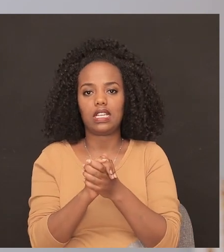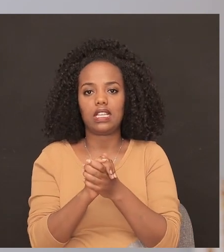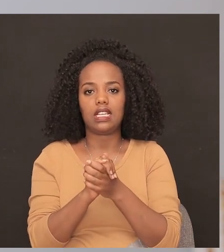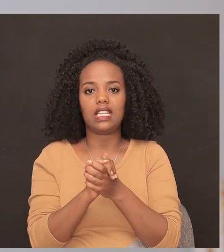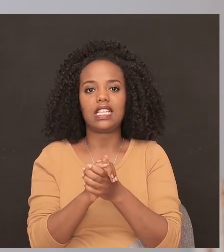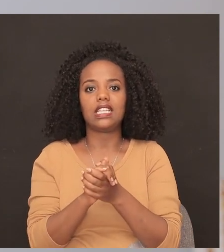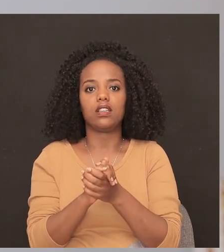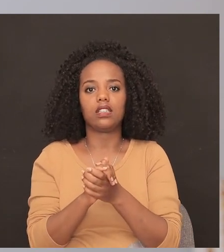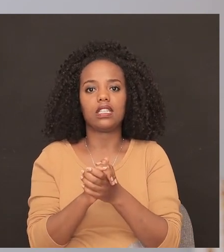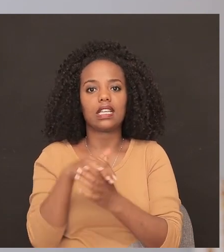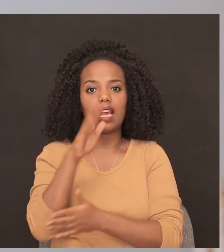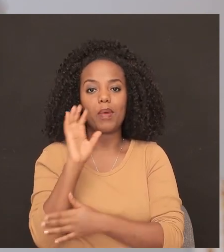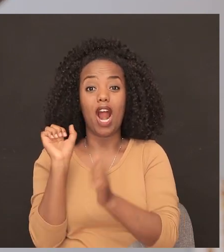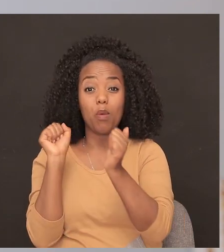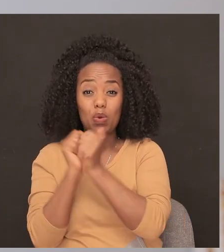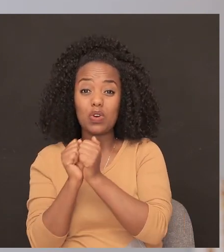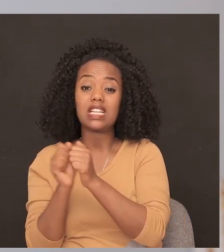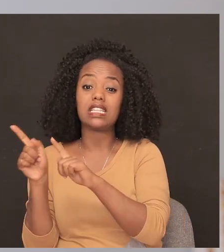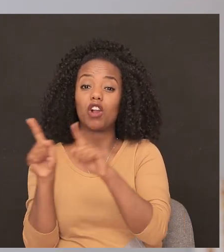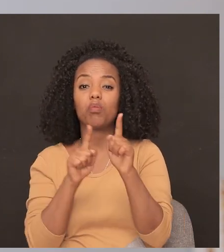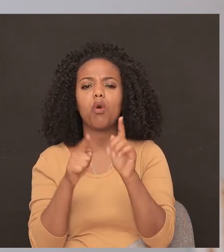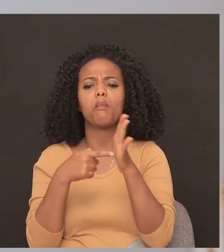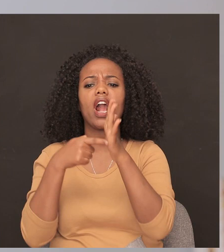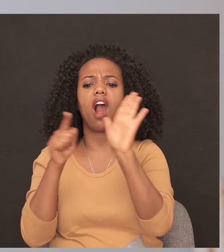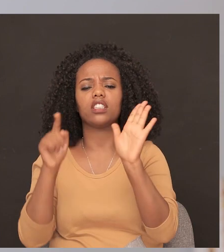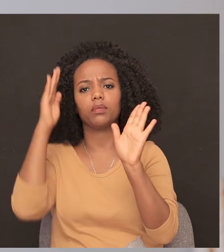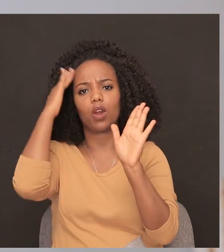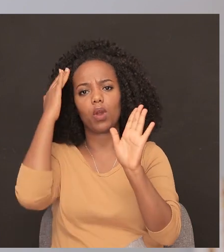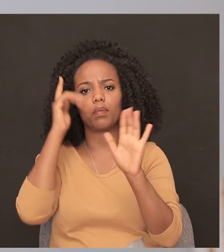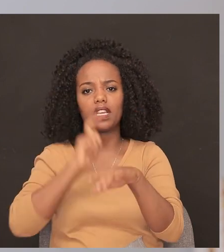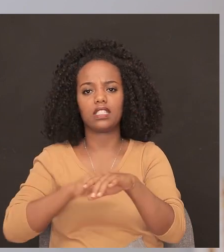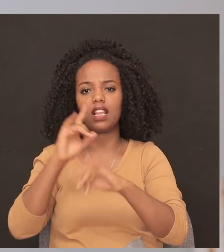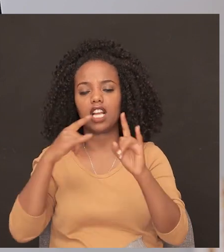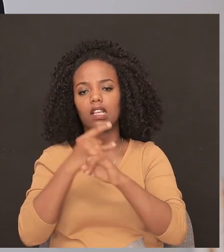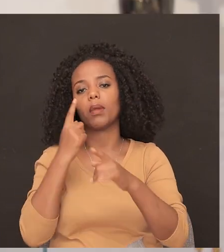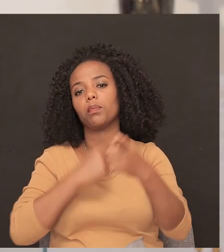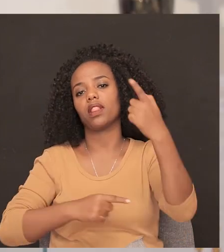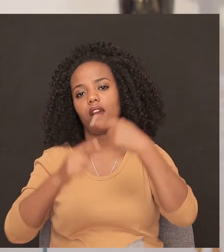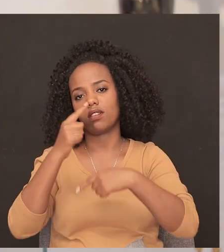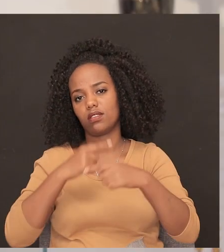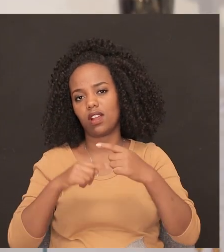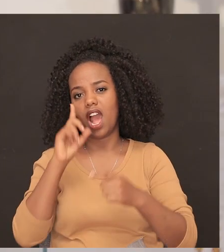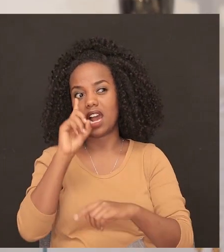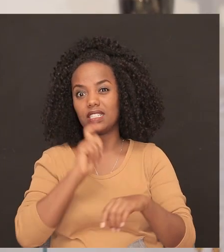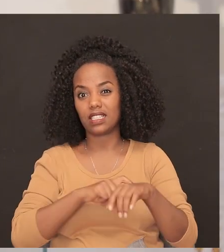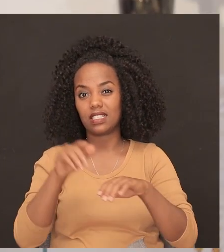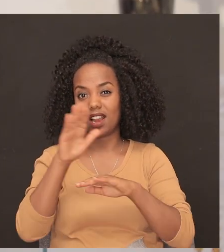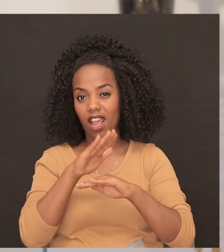የእግዚአብሔር አብሮነት ደግሞ በገሃድ የሚታወቅበት ጊዜና ዘመን ይመጣል። አንድ ወቅት